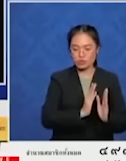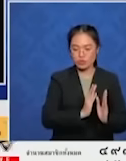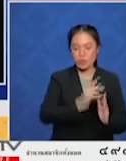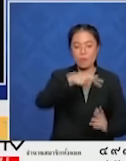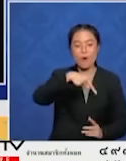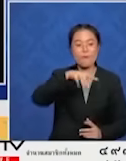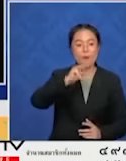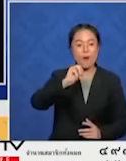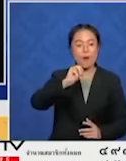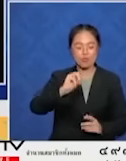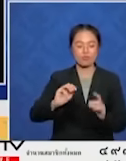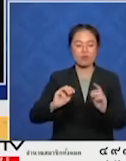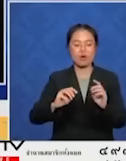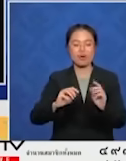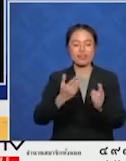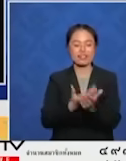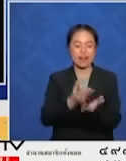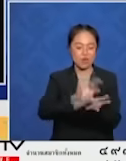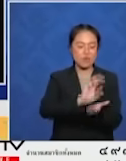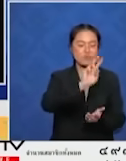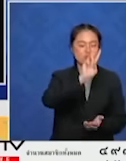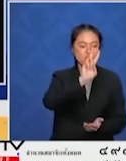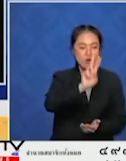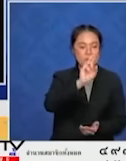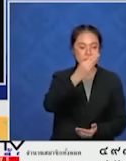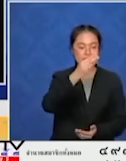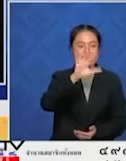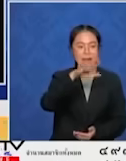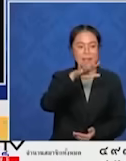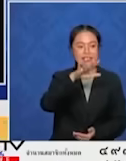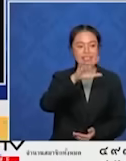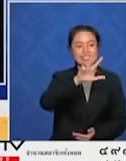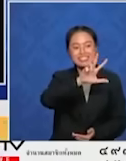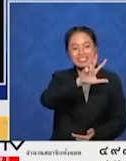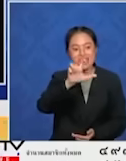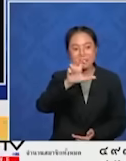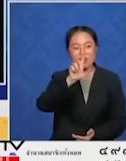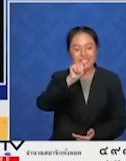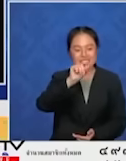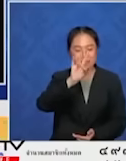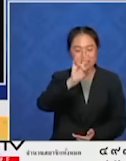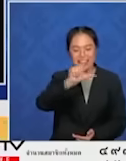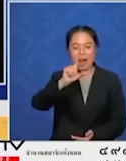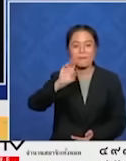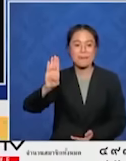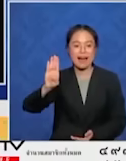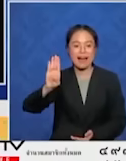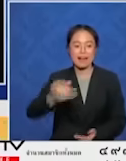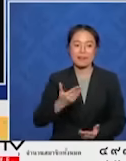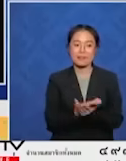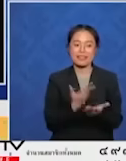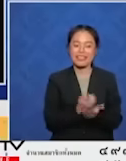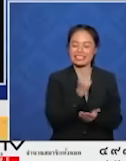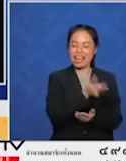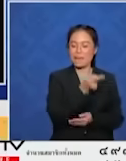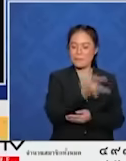ผมไม่ชอบเขาบอกตรง ๆ ก็แค่นั้ น ไม่ถึงขนาดนั้นไม่ชอบ นะทีนี้คุณหมอวรงเดช